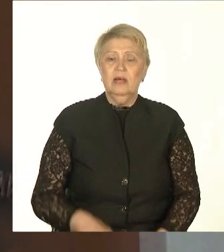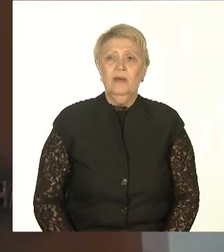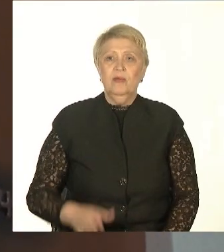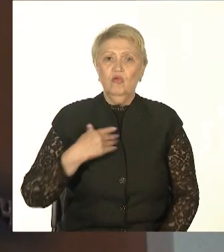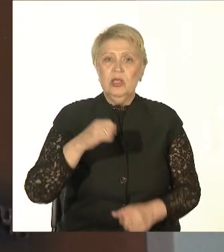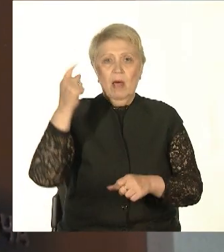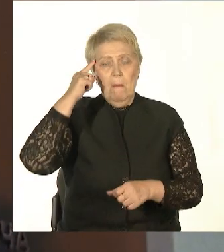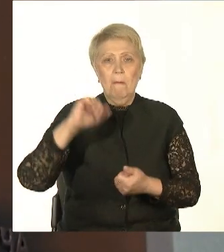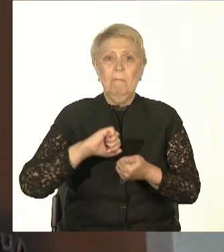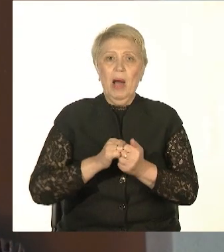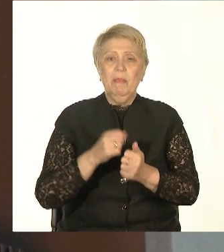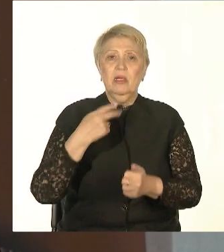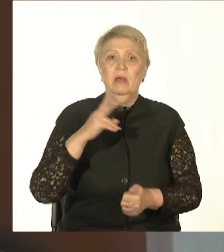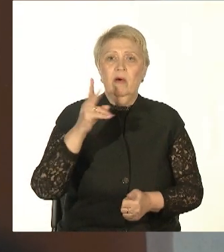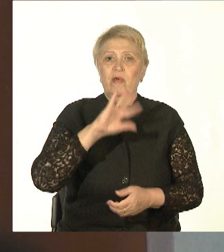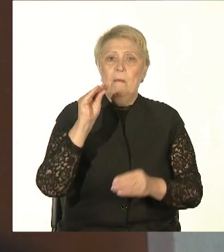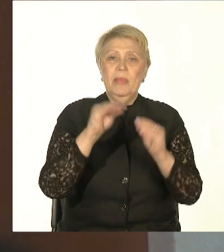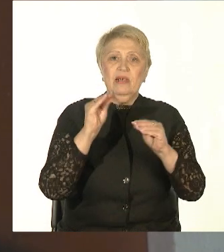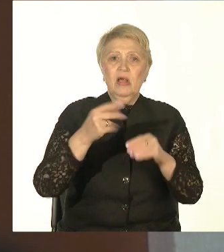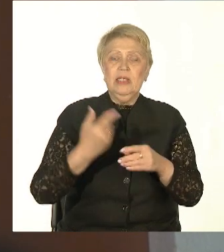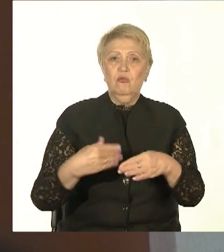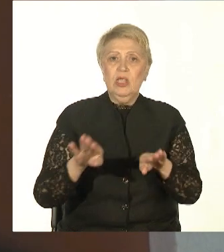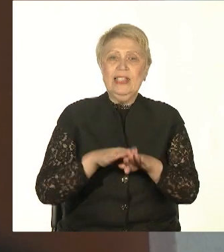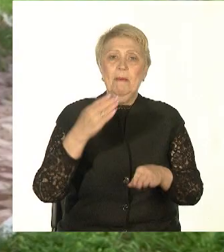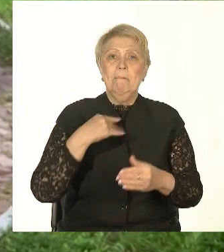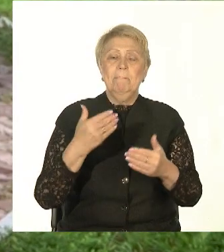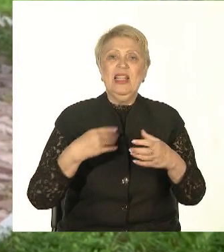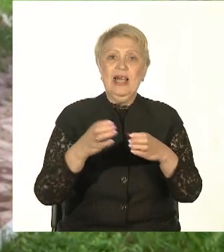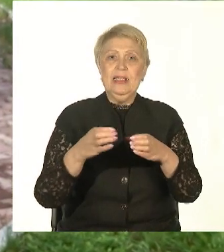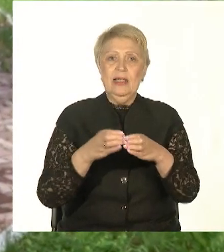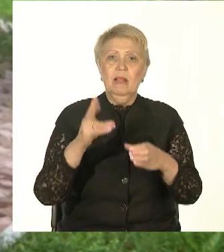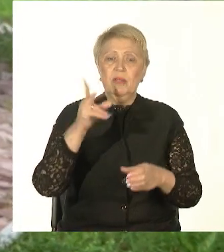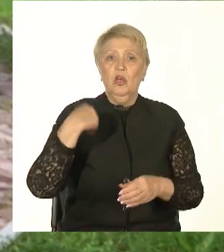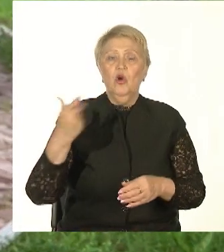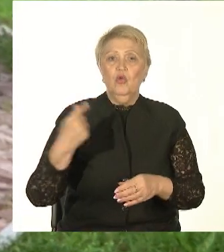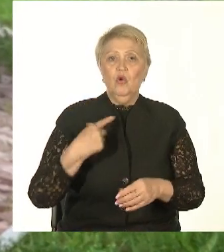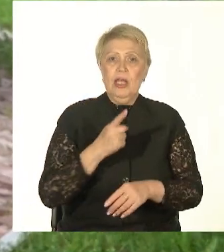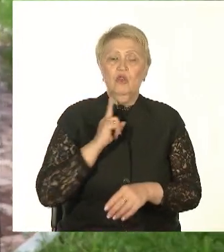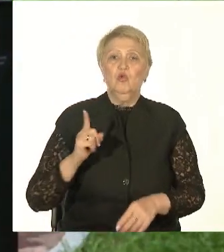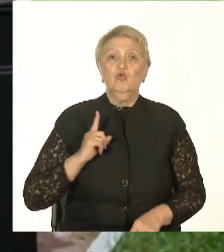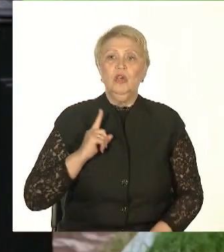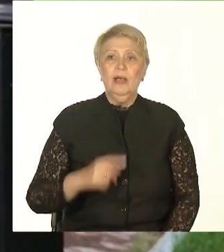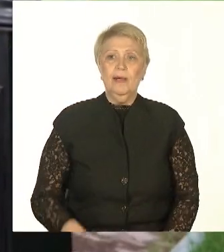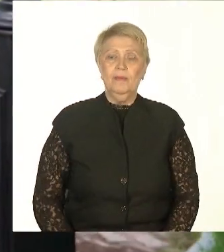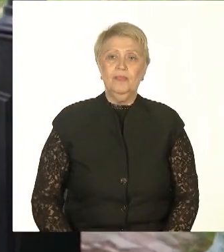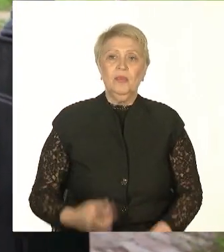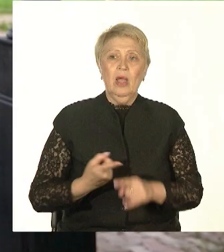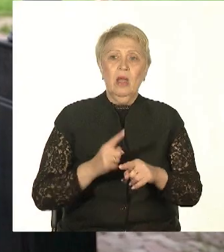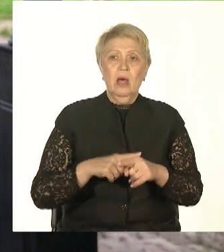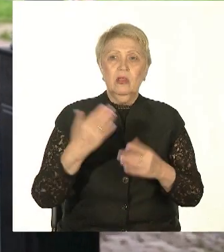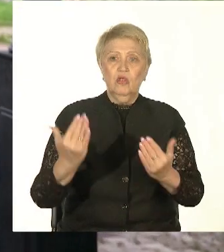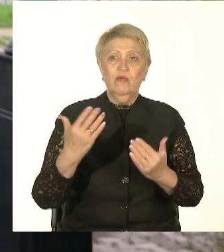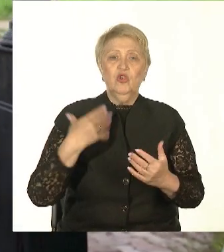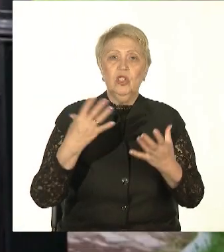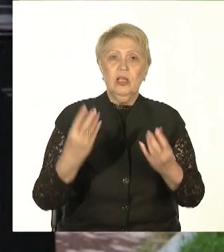образом? Их имена присваивались тем подразделениям, где они служили, где они героизм проявили. Вот и получалось, что у нас на сегодняшний